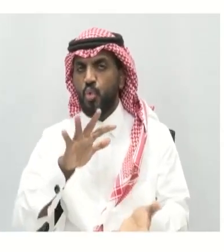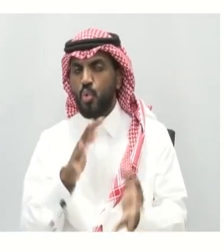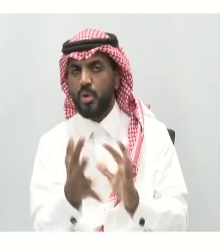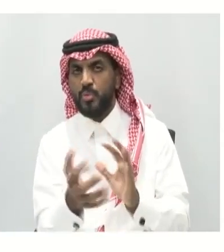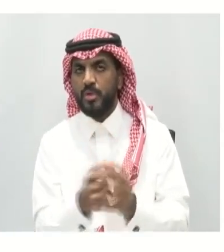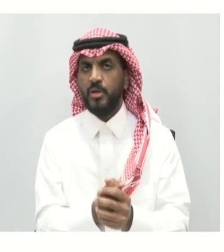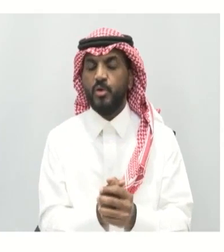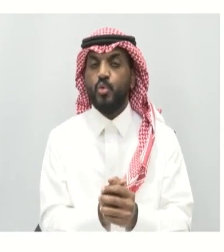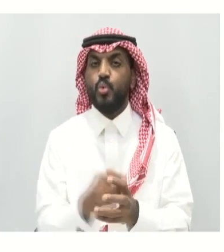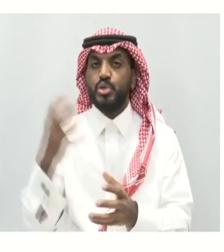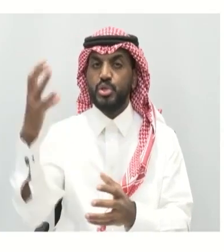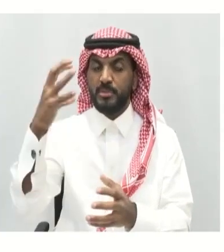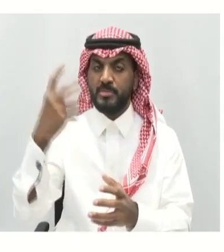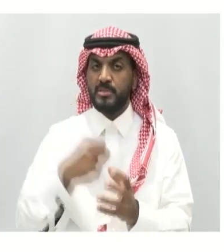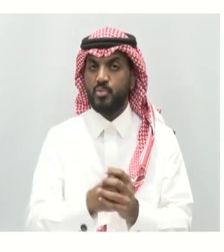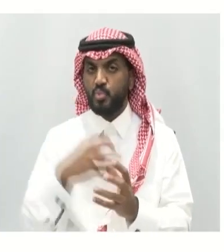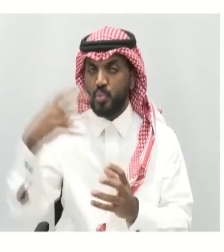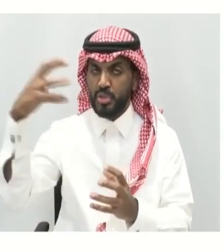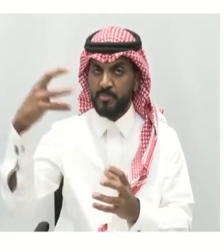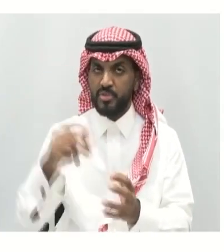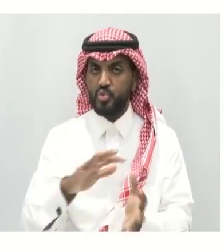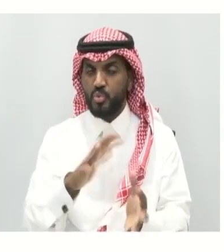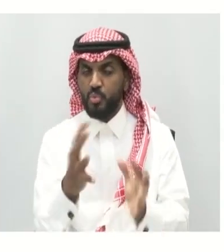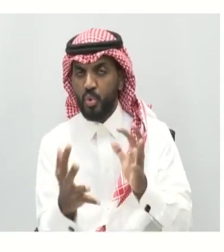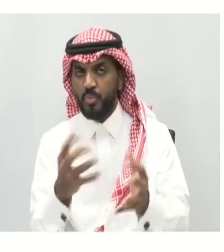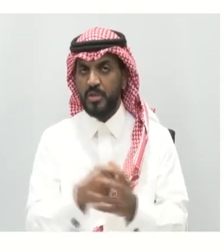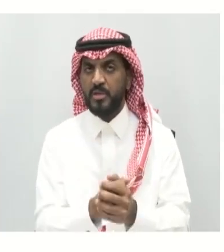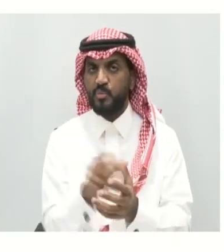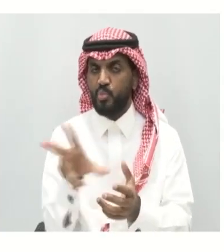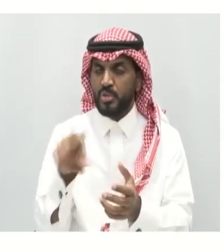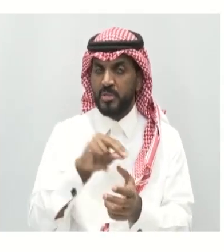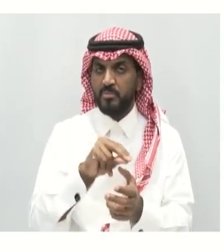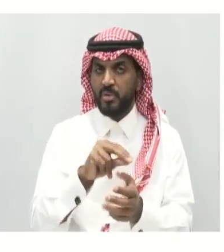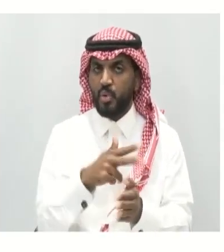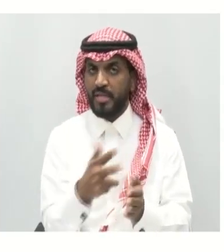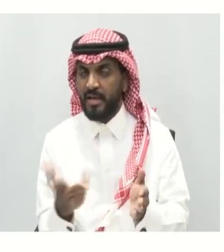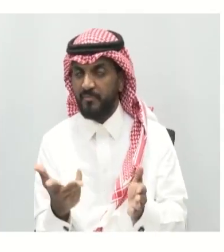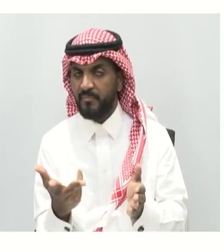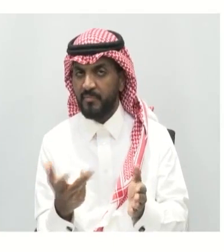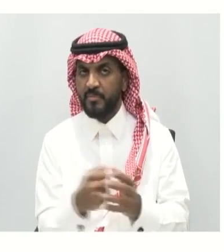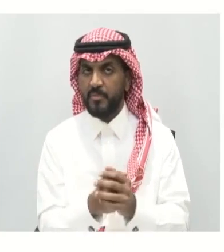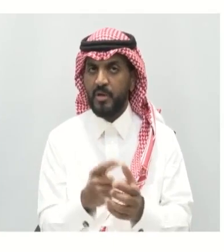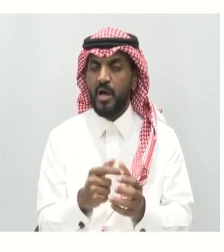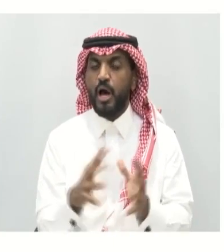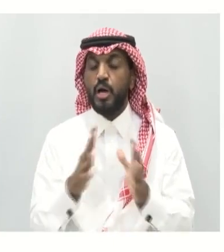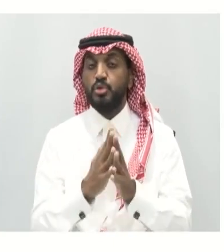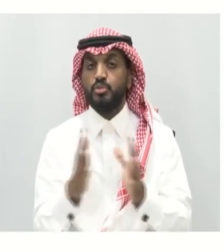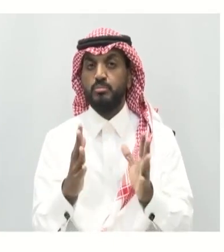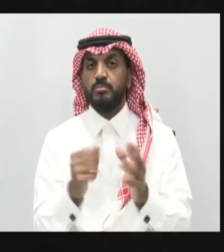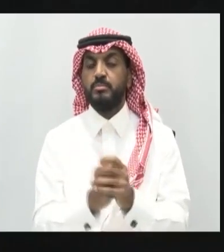والشمس ايضا جسم كروي هذا تشابه لو قلنا اختلاف ممكن نقول حجم الشمس